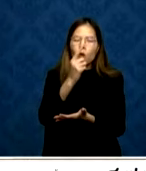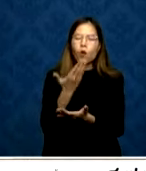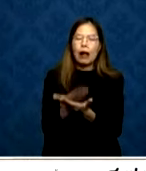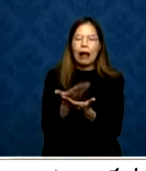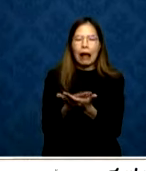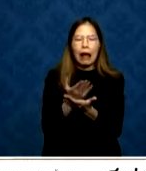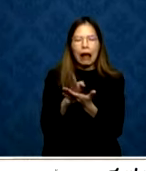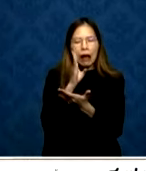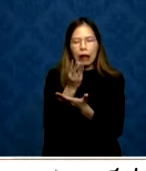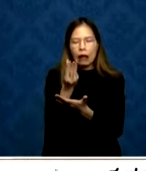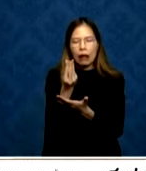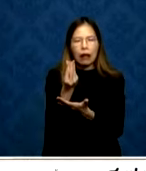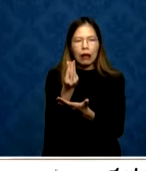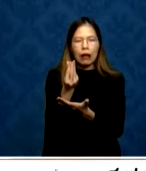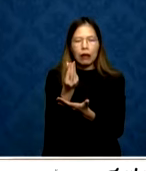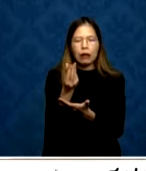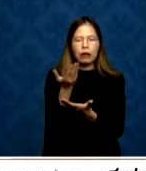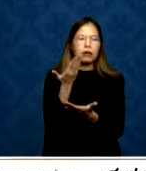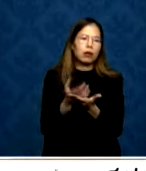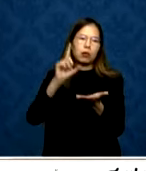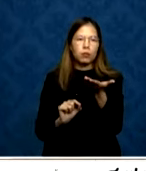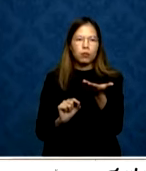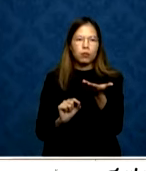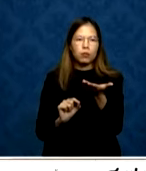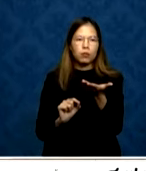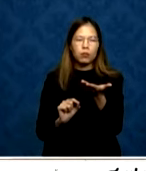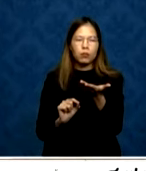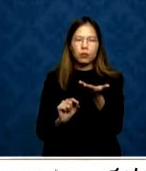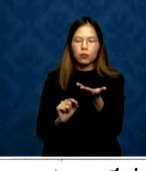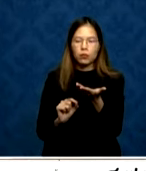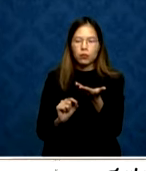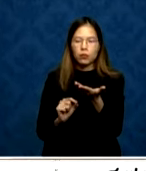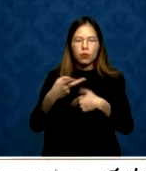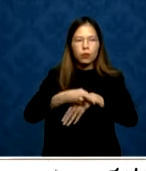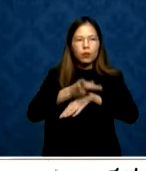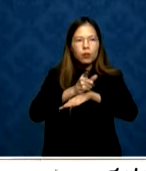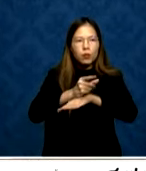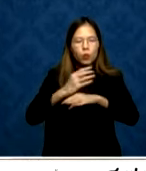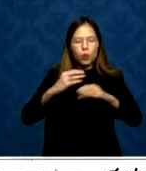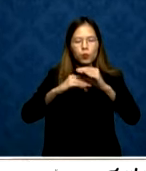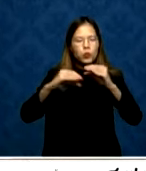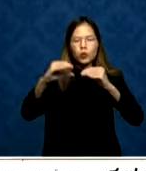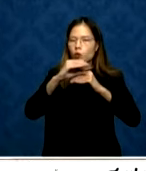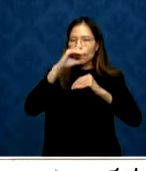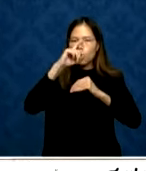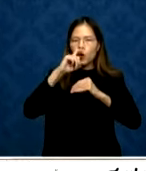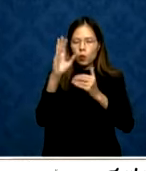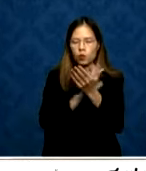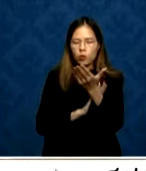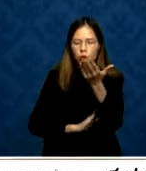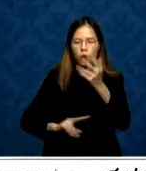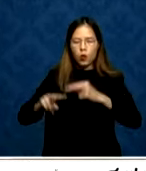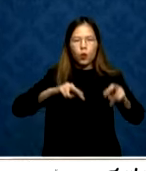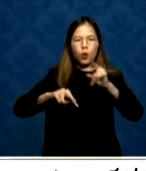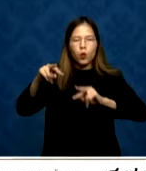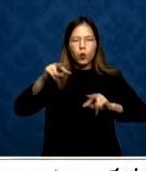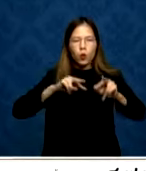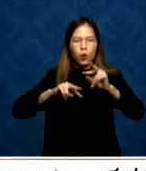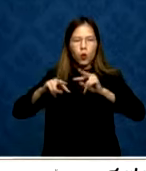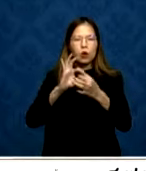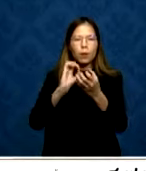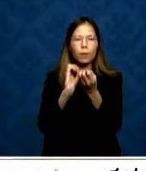ไยก็ค่อนข้างที่จะตกต่ำผมกลับเรียนท่านประธานนะครับว่าโครงสร้างประเทศไทยในเรื่องของการดูแลในเรื่องของผ